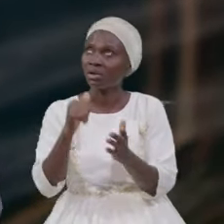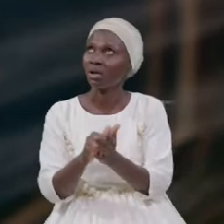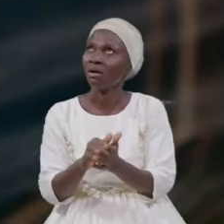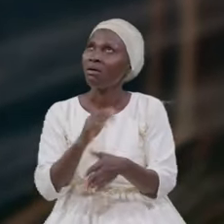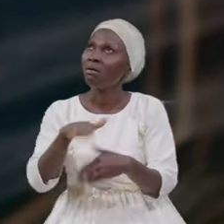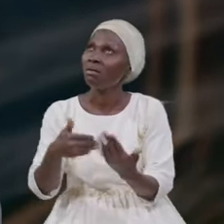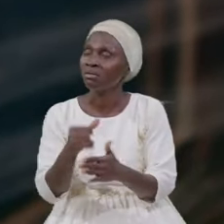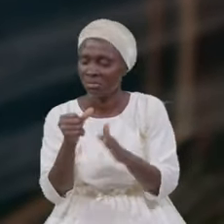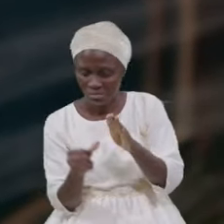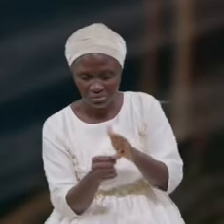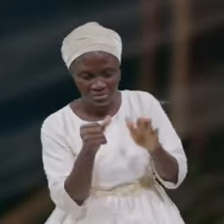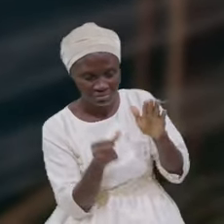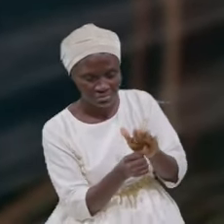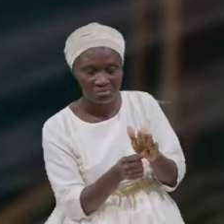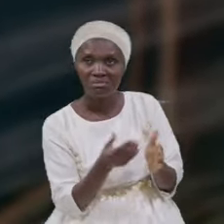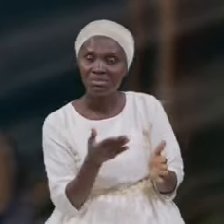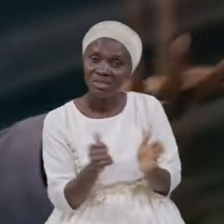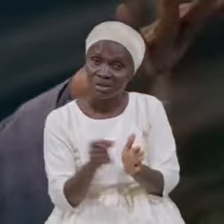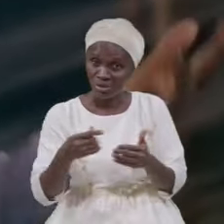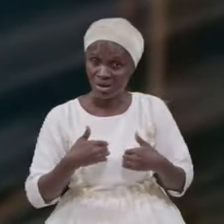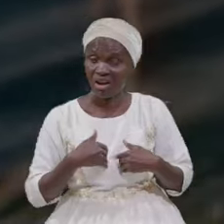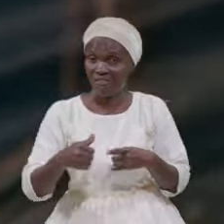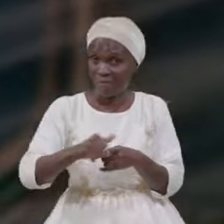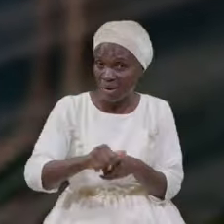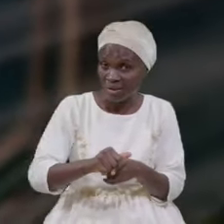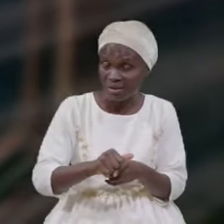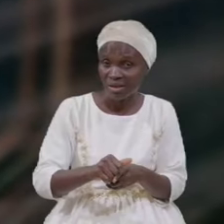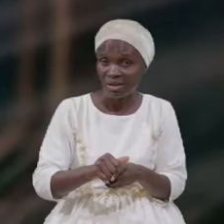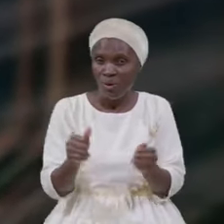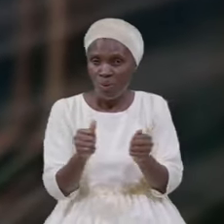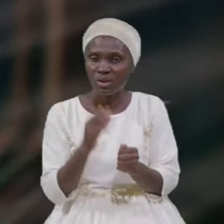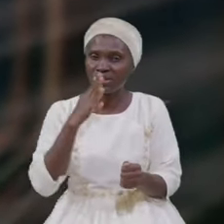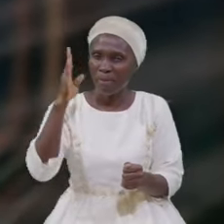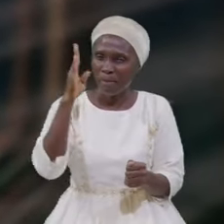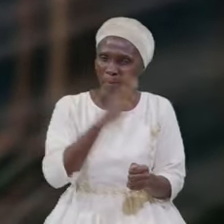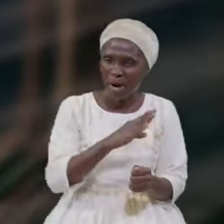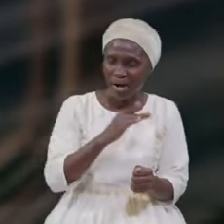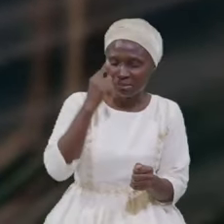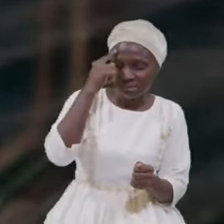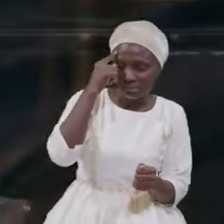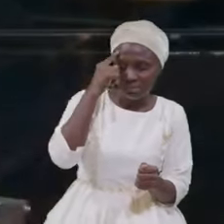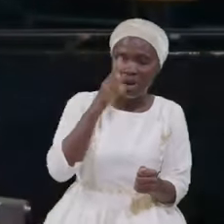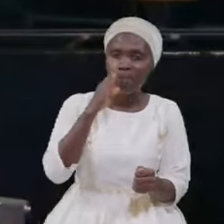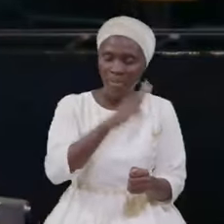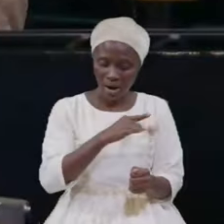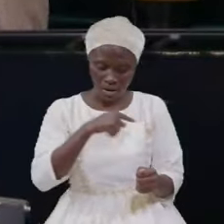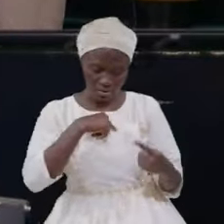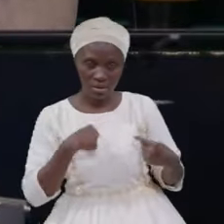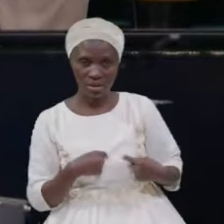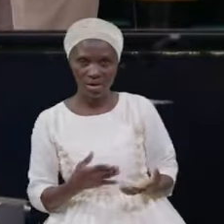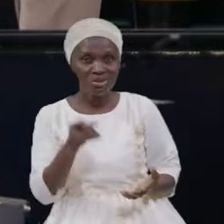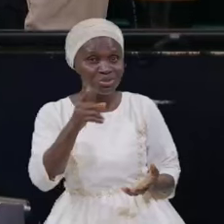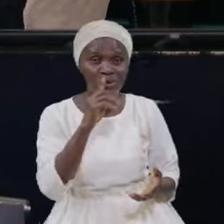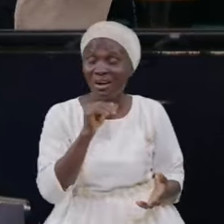que j'ai faites, avec les mauvaises intentions, tu n'adores vraiment pas Dieu. Tu as tes mêmes choses que tu